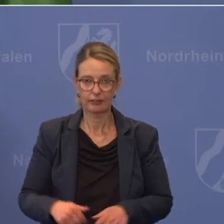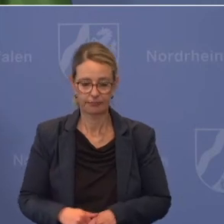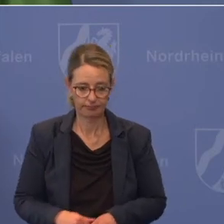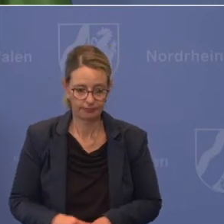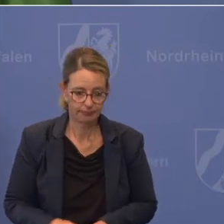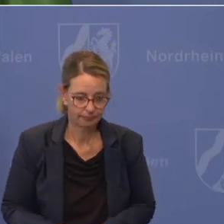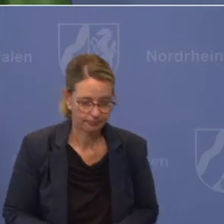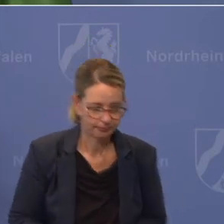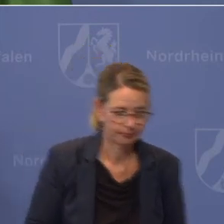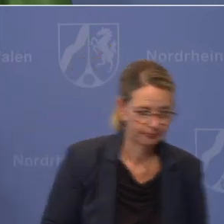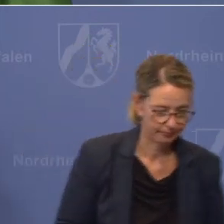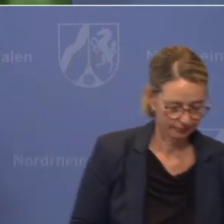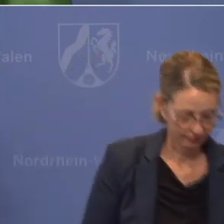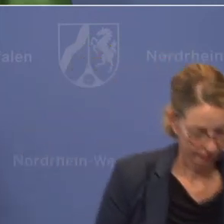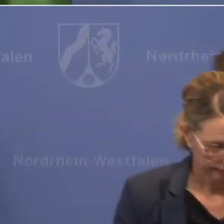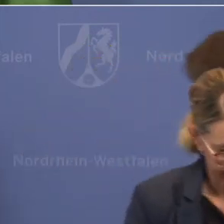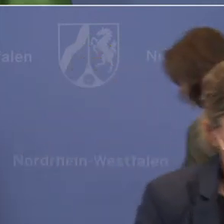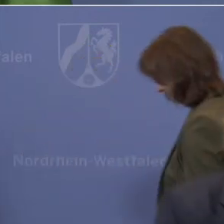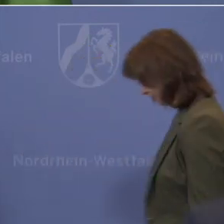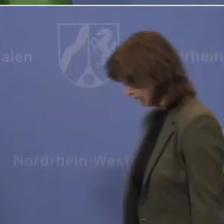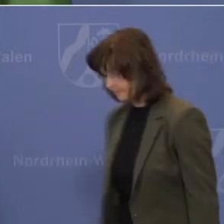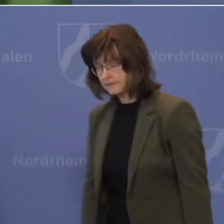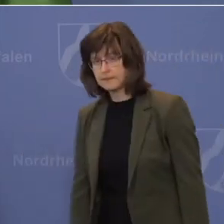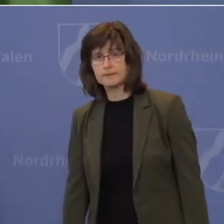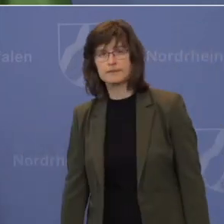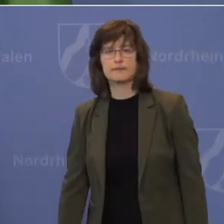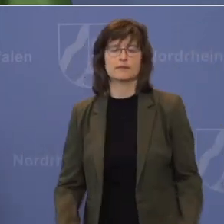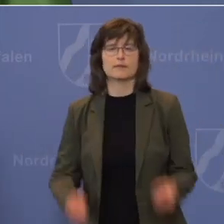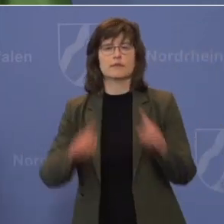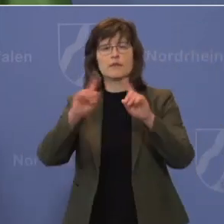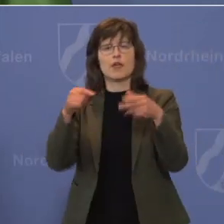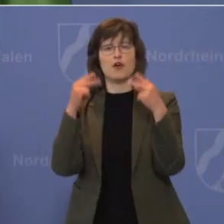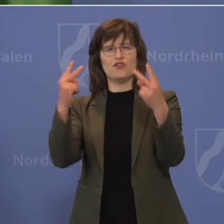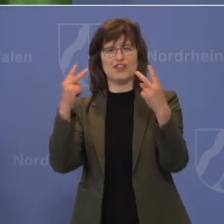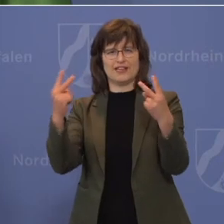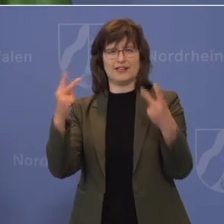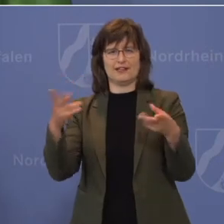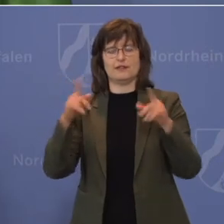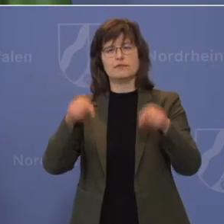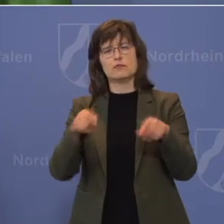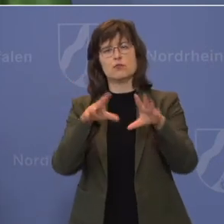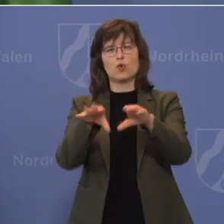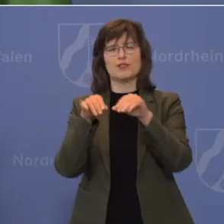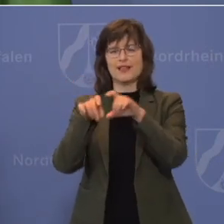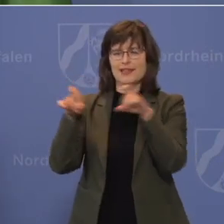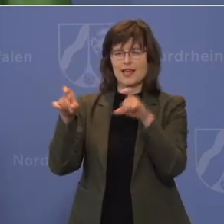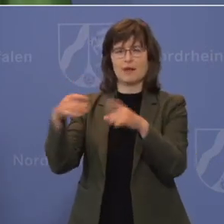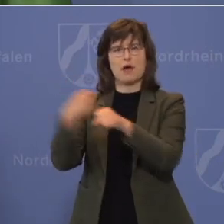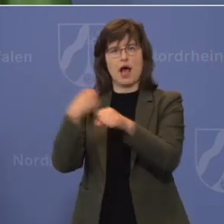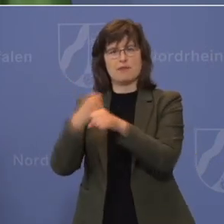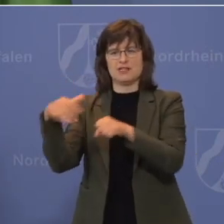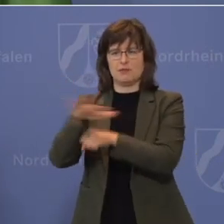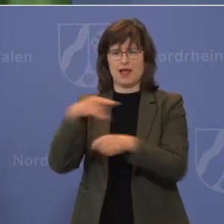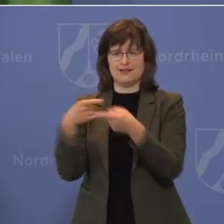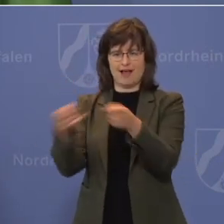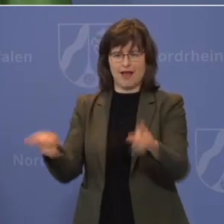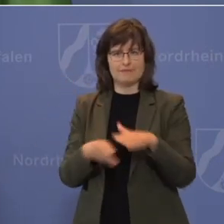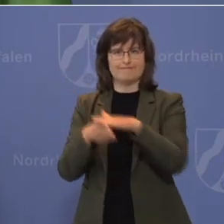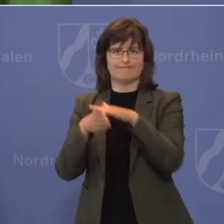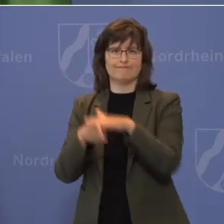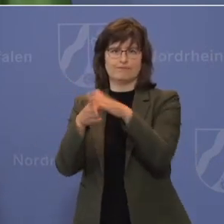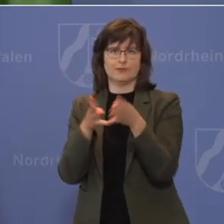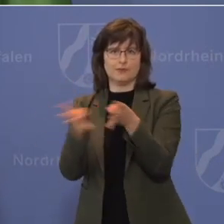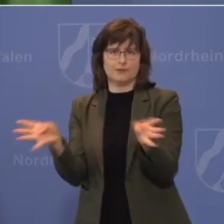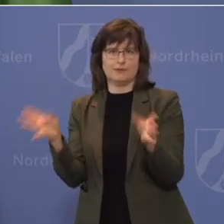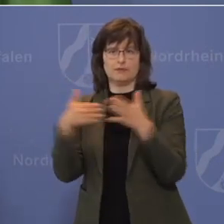wird wichtig sein, dass wir in der Breite die Unternehmen und die Arbeitsplätze mitnehmen können, damit sie